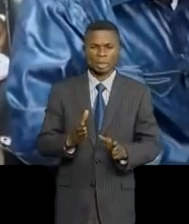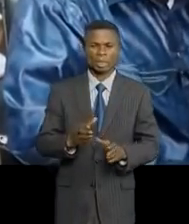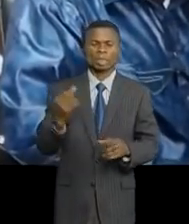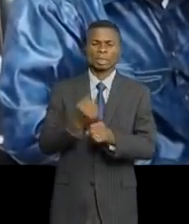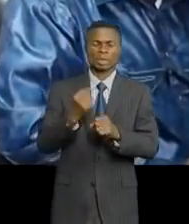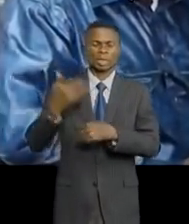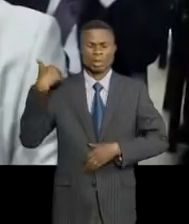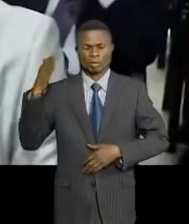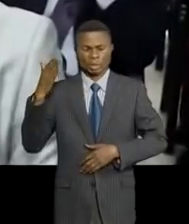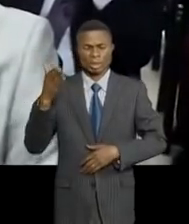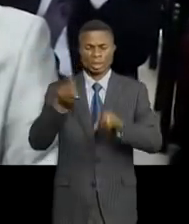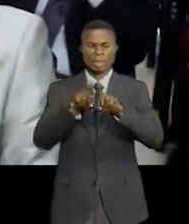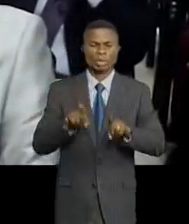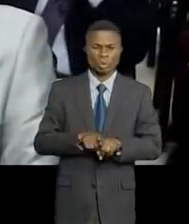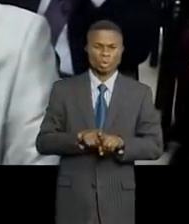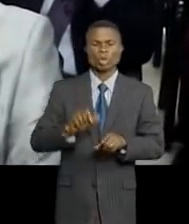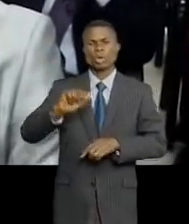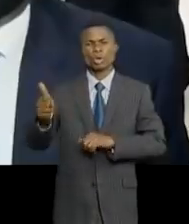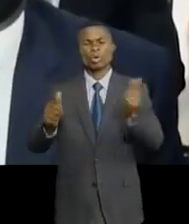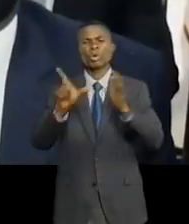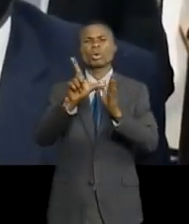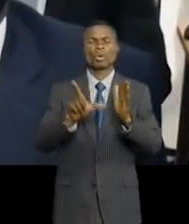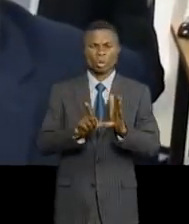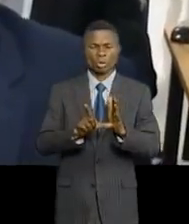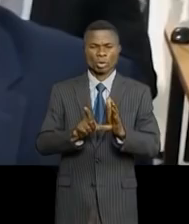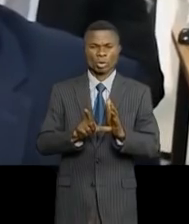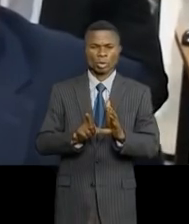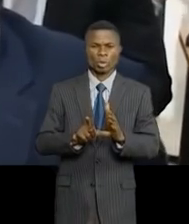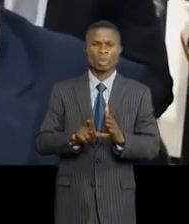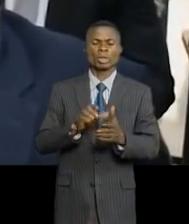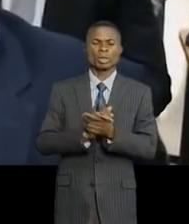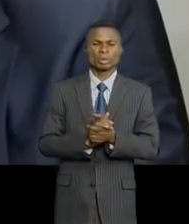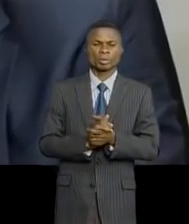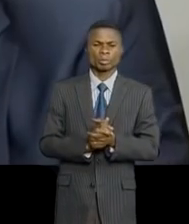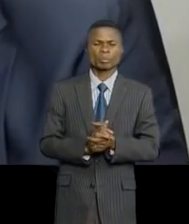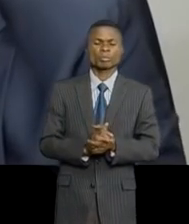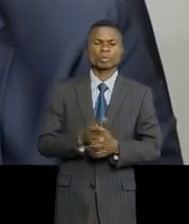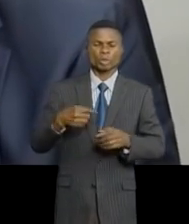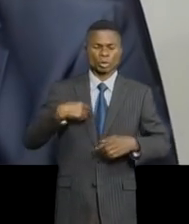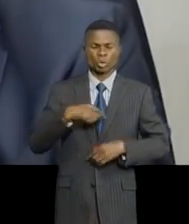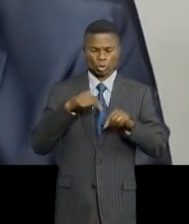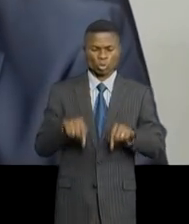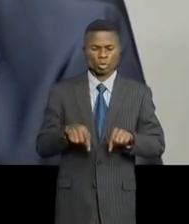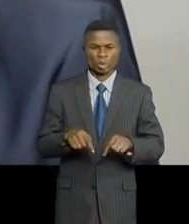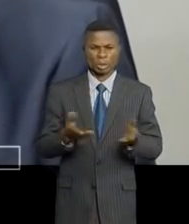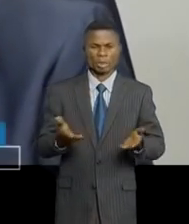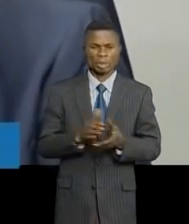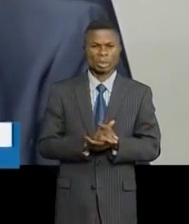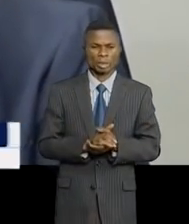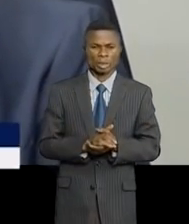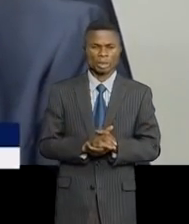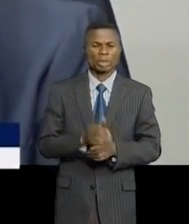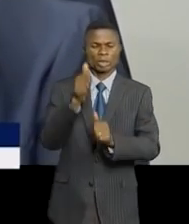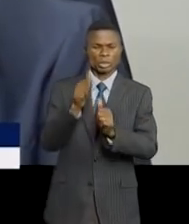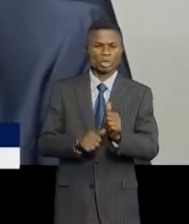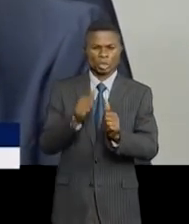service public de l'État ainsi que d'autres lois et règlements. Au comité de pilotage, de convoquer des réunions chaque